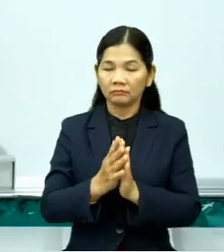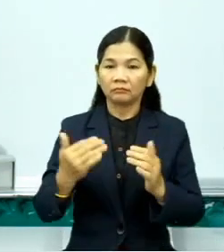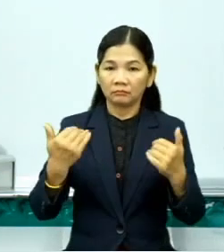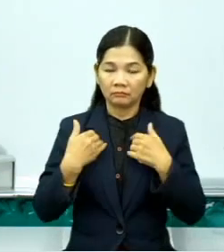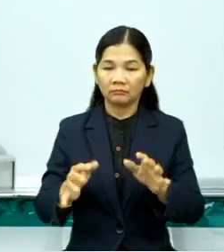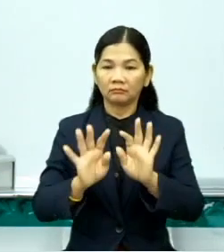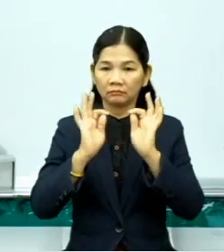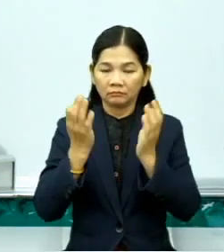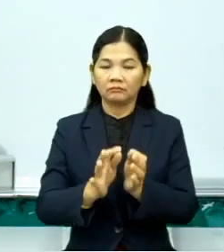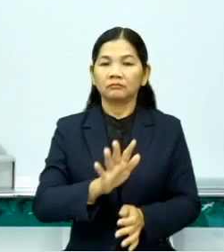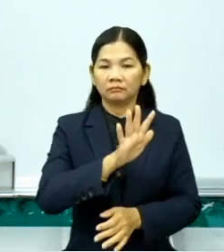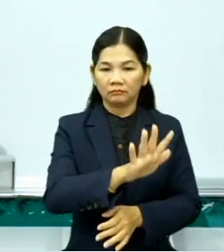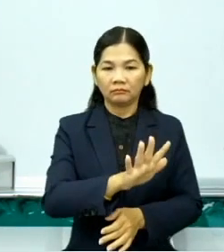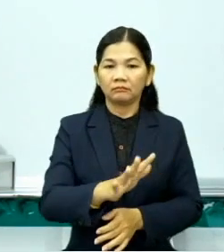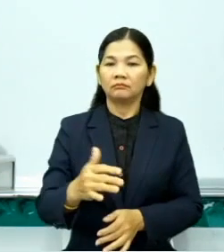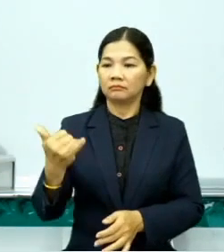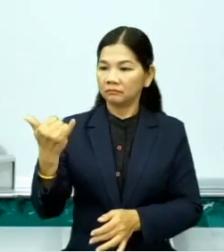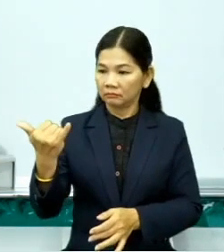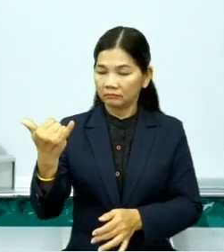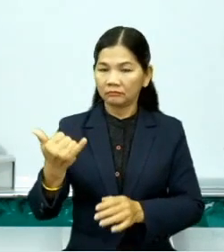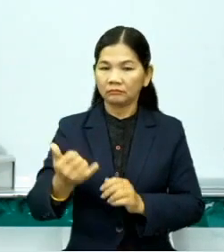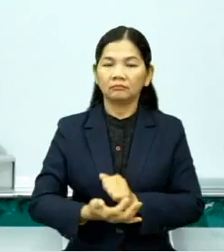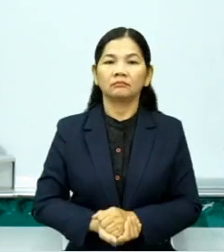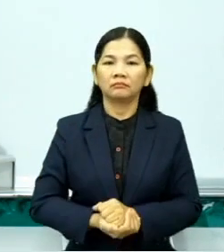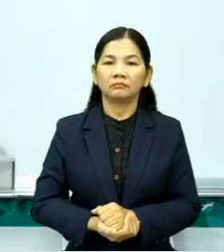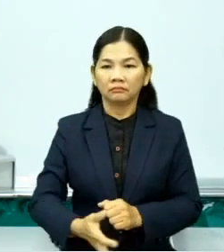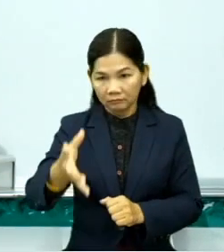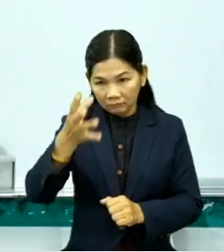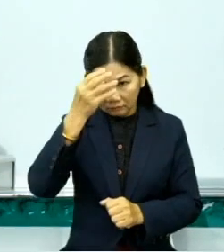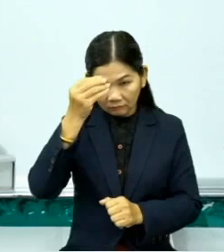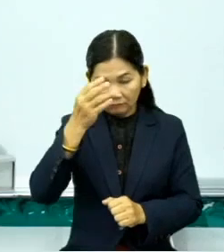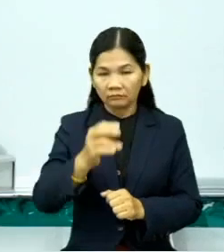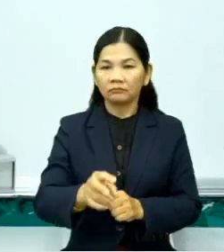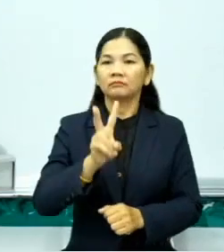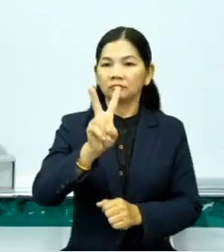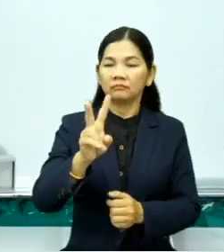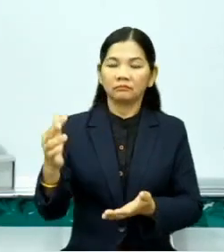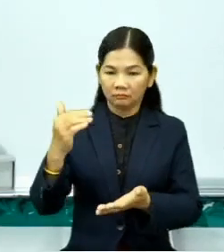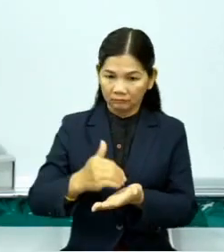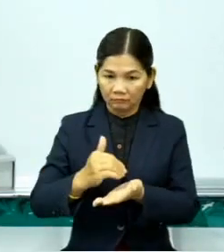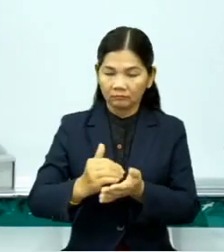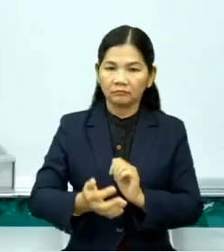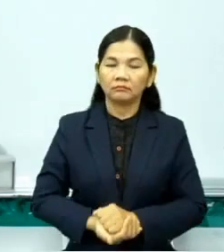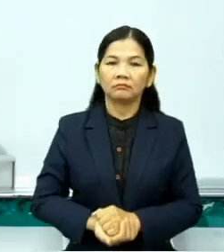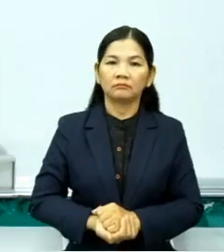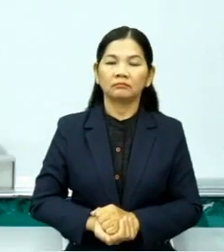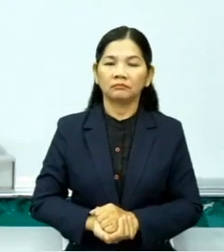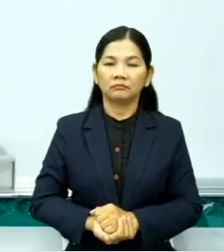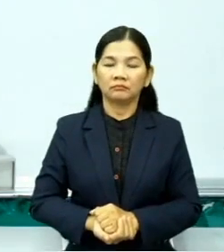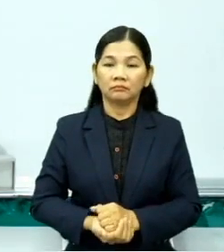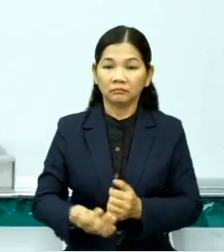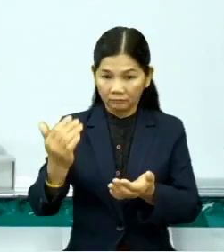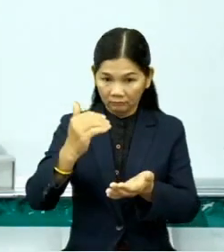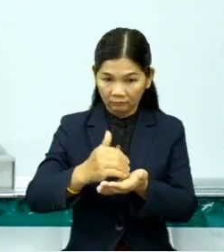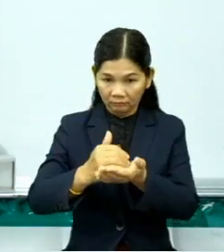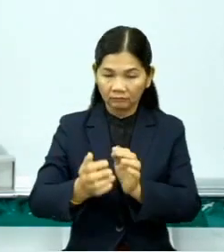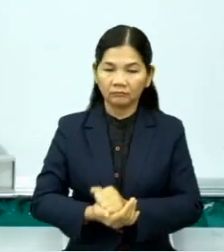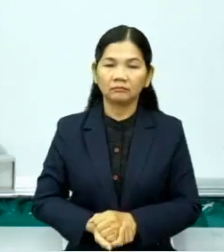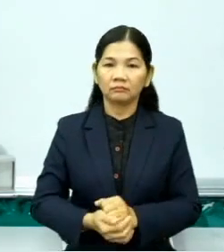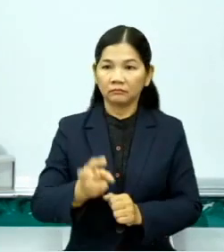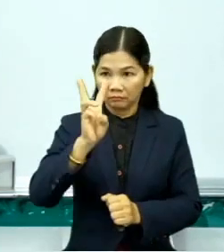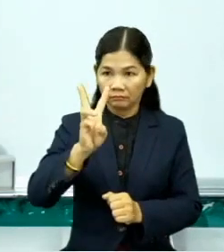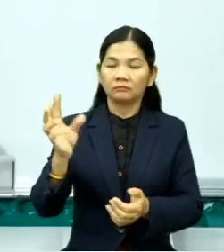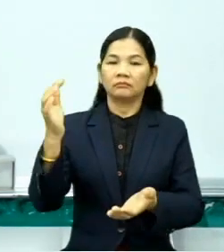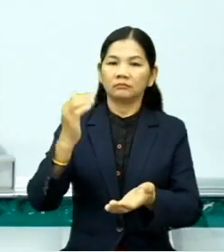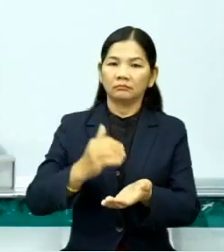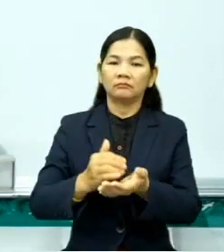ងមេរៀនទី56ចាឲ្យកូនបានសិក្សាដល់ទៅ2ដងហើយណាកូនណាចាឥឡូវលើកនេះម្ដងទៀតចាគឺ3ដងហើ